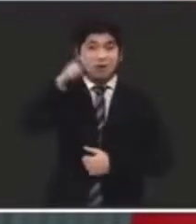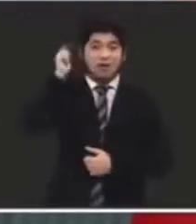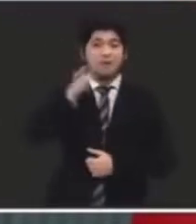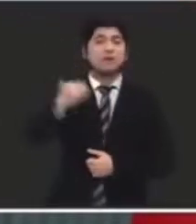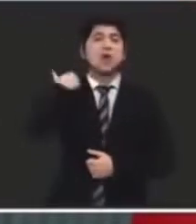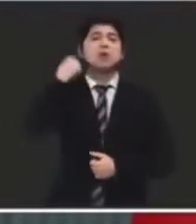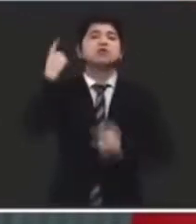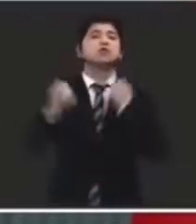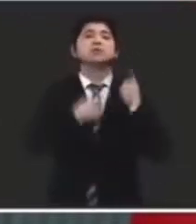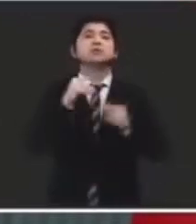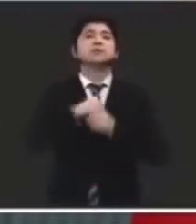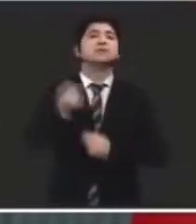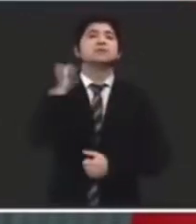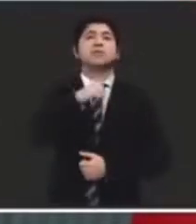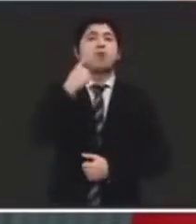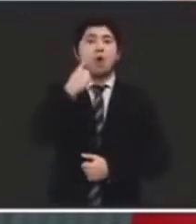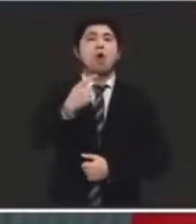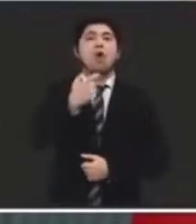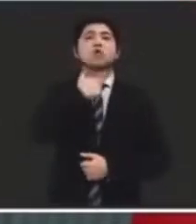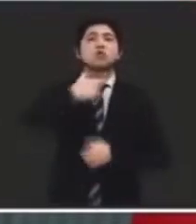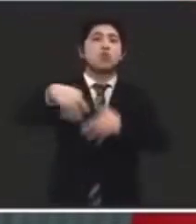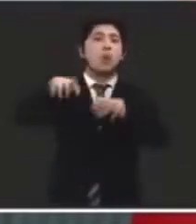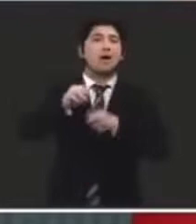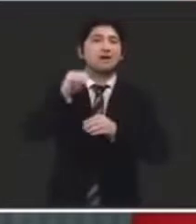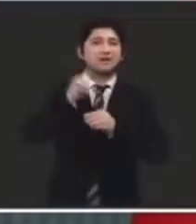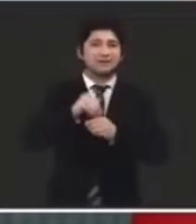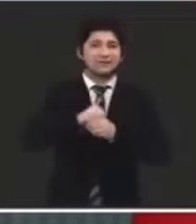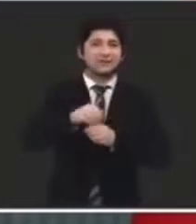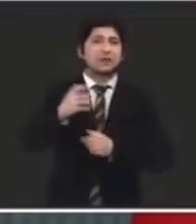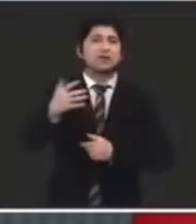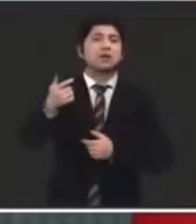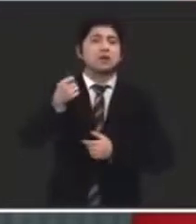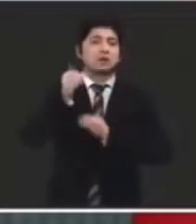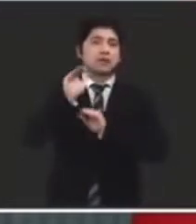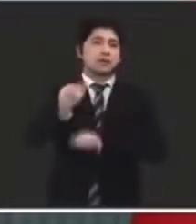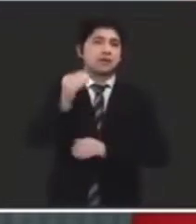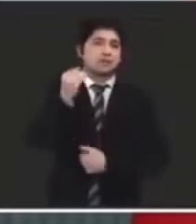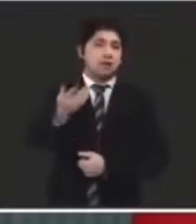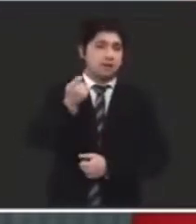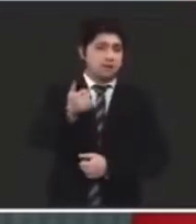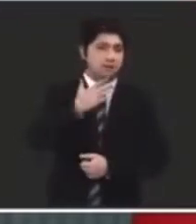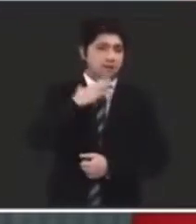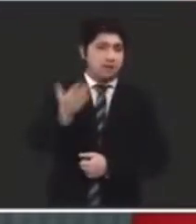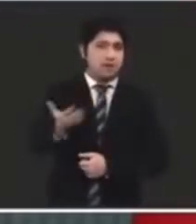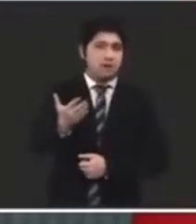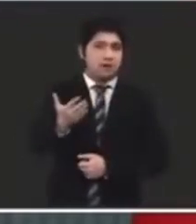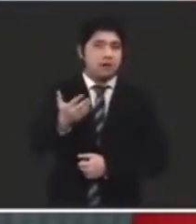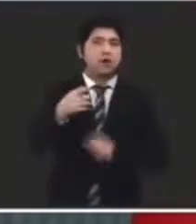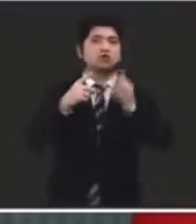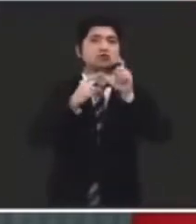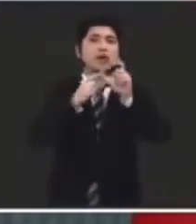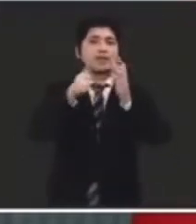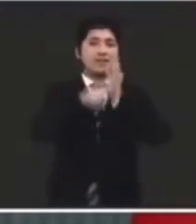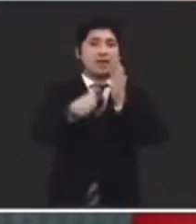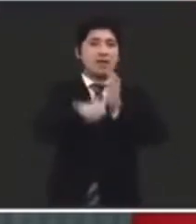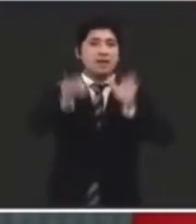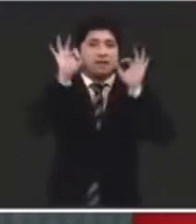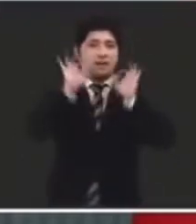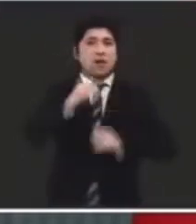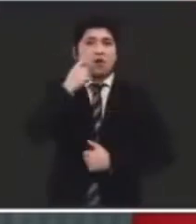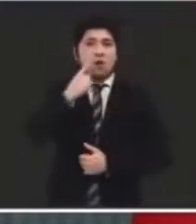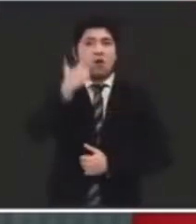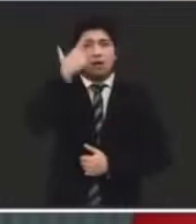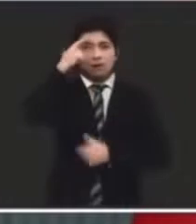yeniliklerden biri de doğalgaz tüketim desteğidir Şubat ayından itibaren